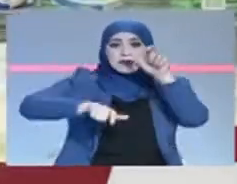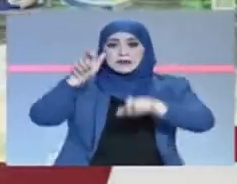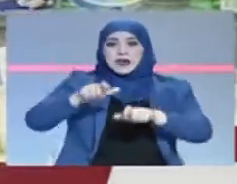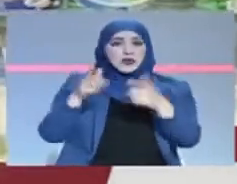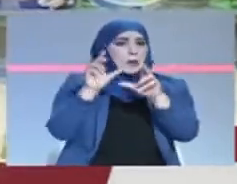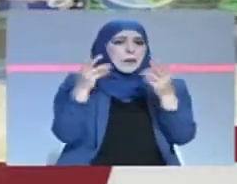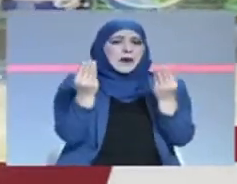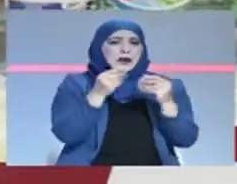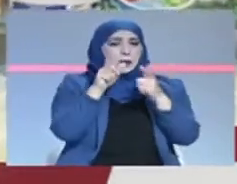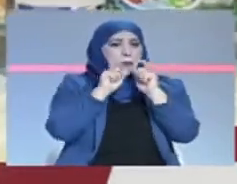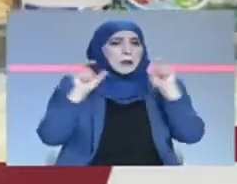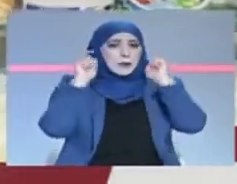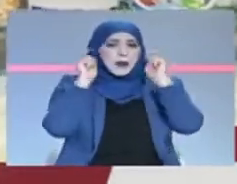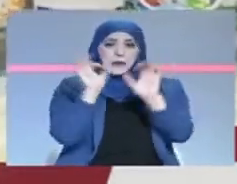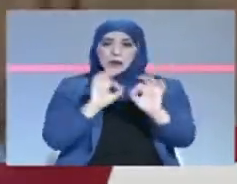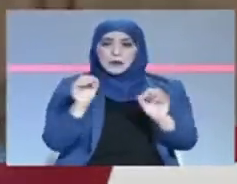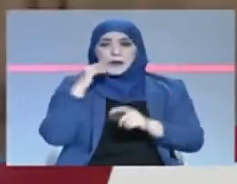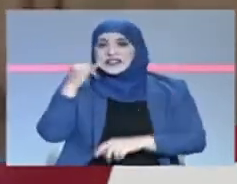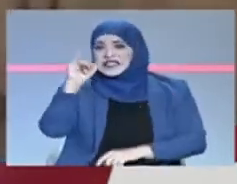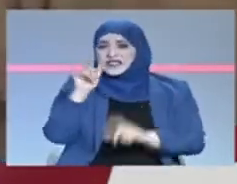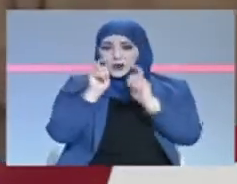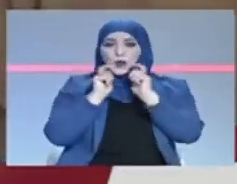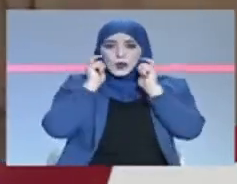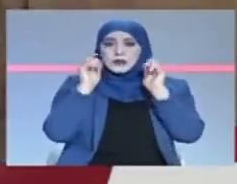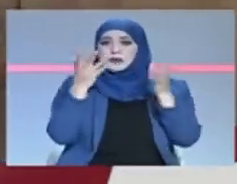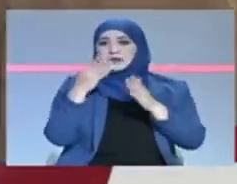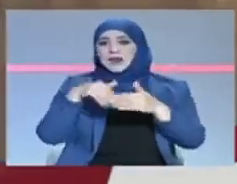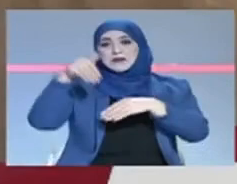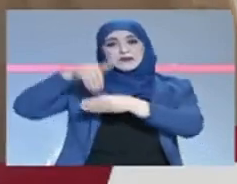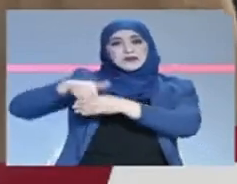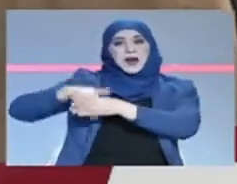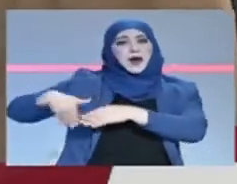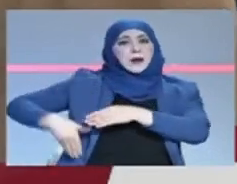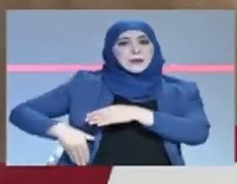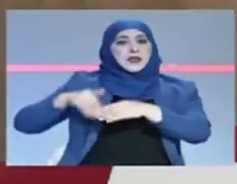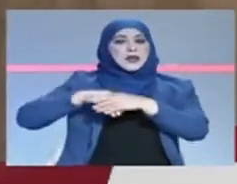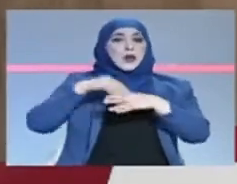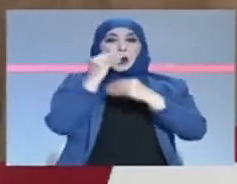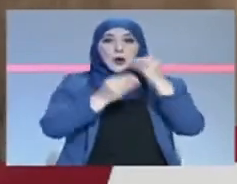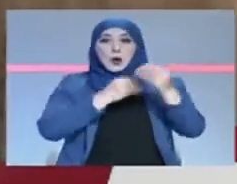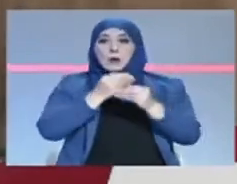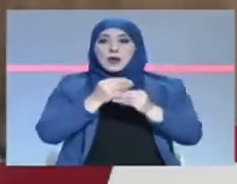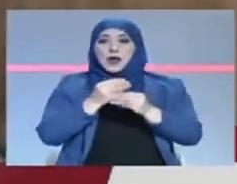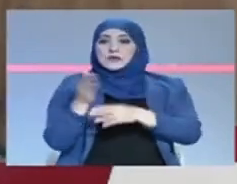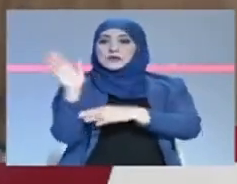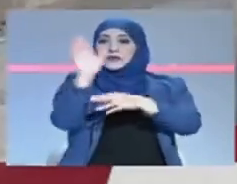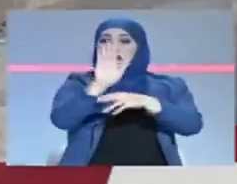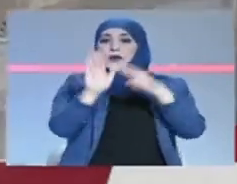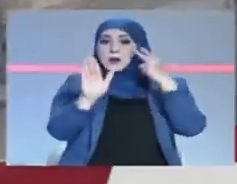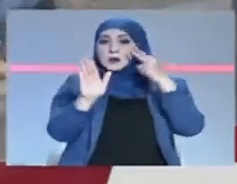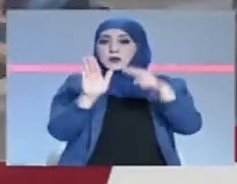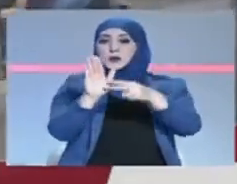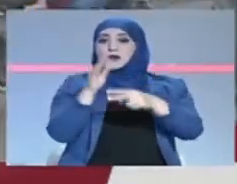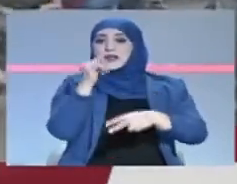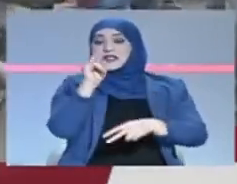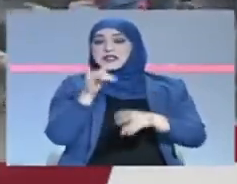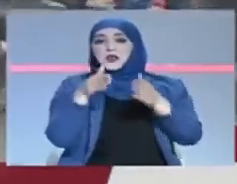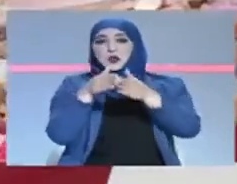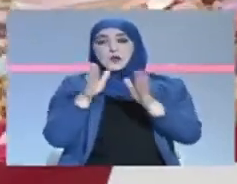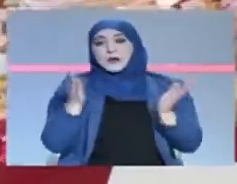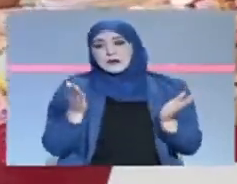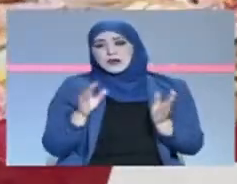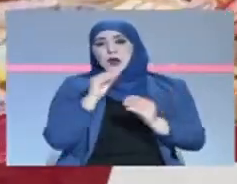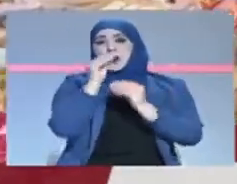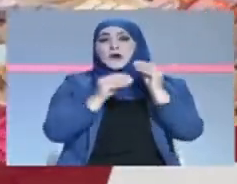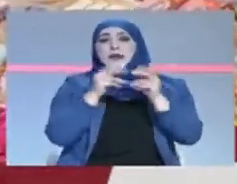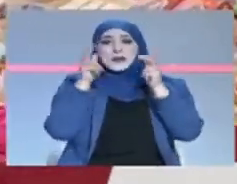حالات عديدة وإن وجدت توضع في الجيب، وربما يقع الاستظهار بها عند الطلب أو